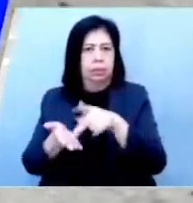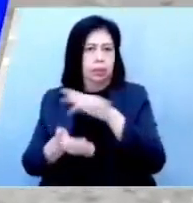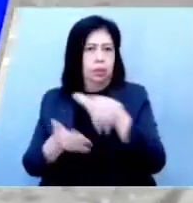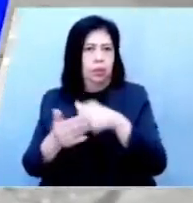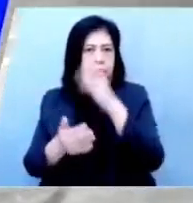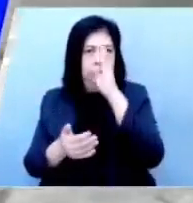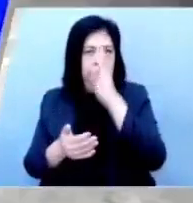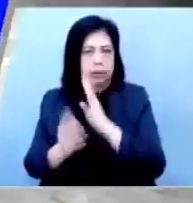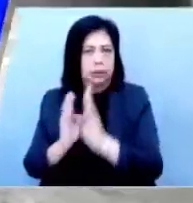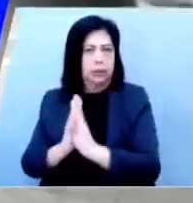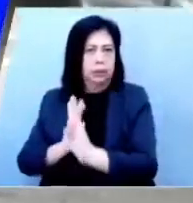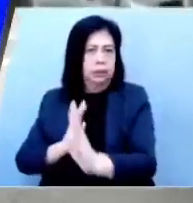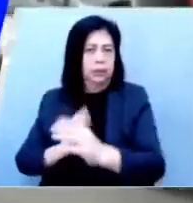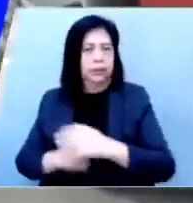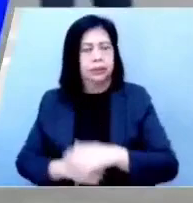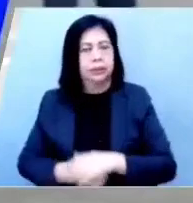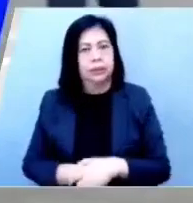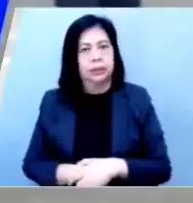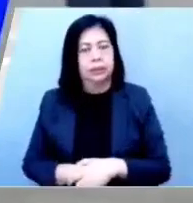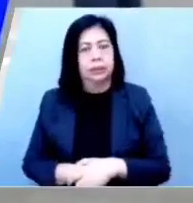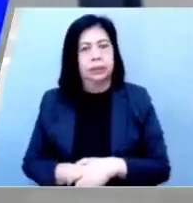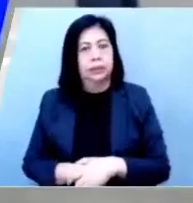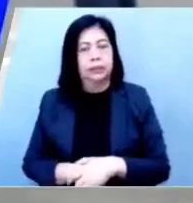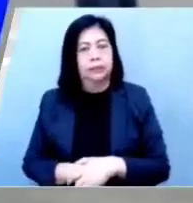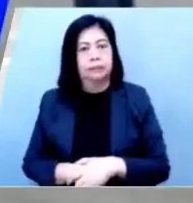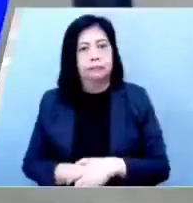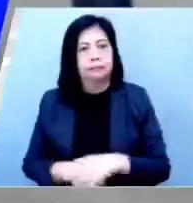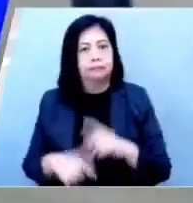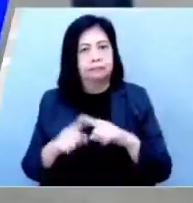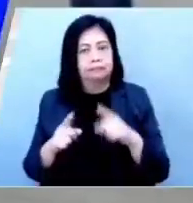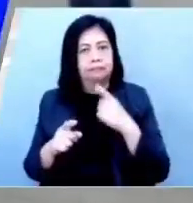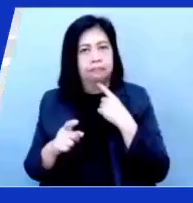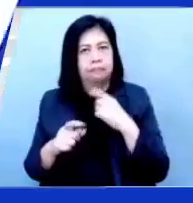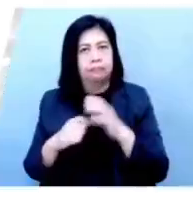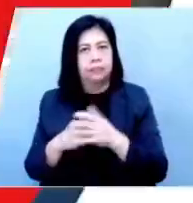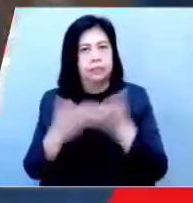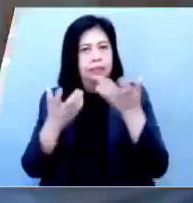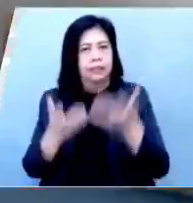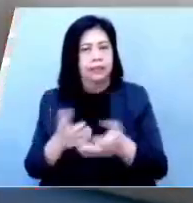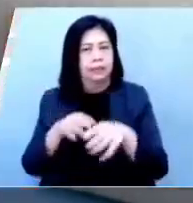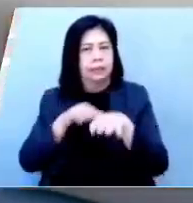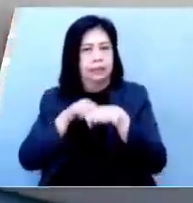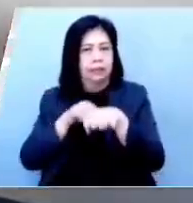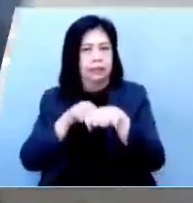barrier. Walang nasaktan sa insidente pero bumikat ang traffic.